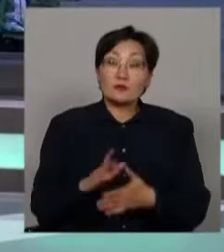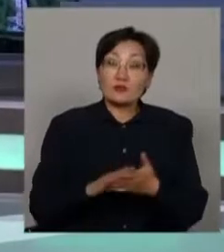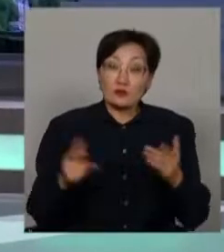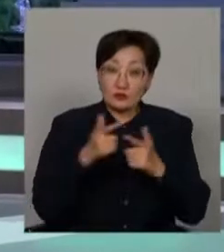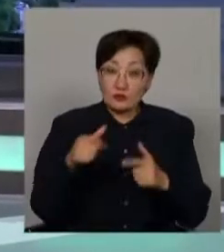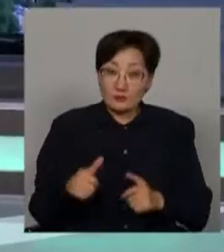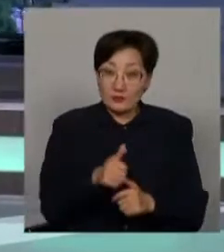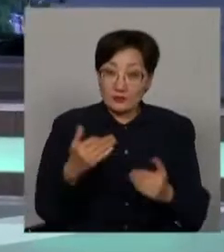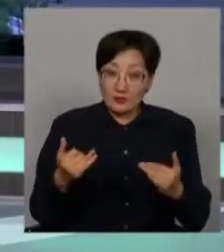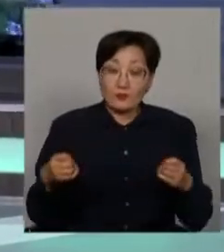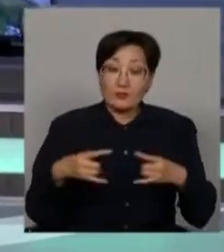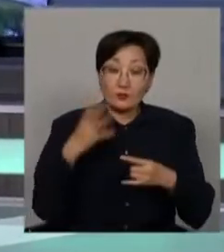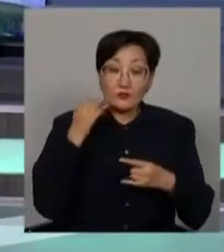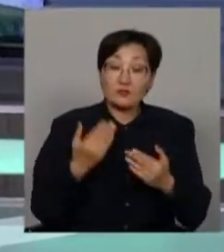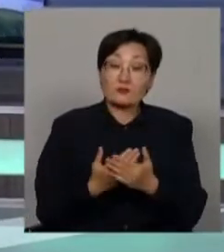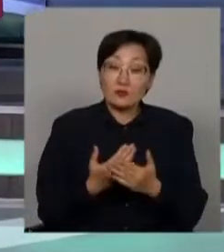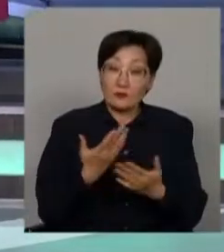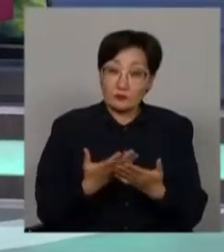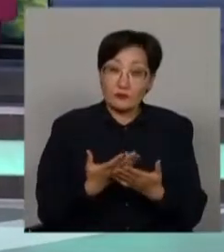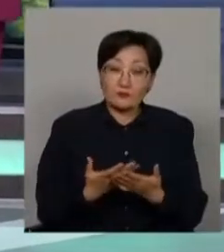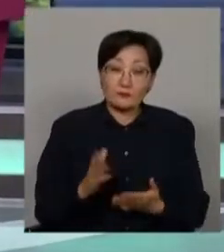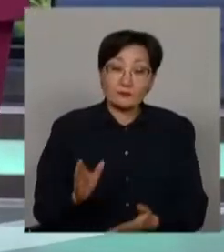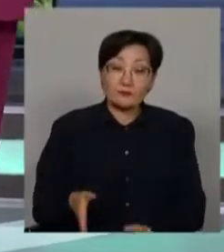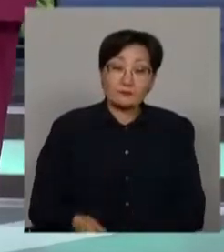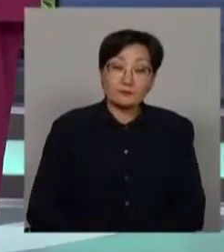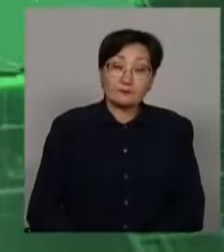Продолжим информационный час на телеканале Алматы. Смотрите сегодня в выпуске.